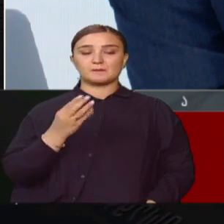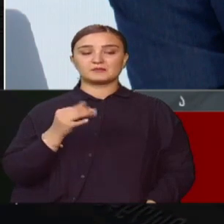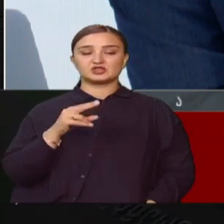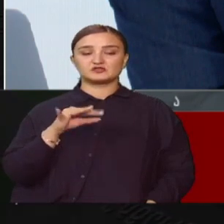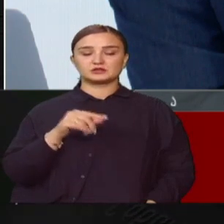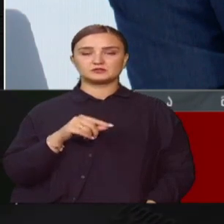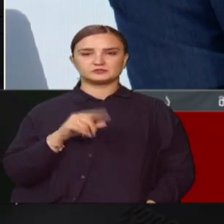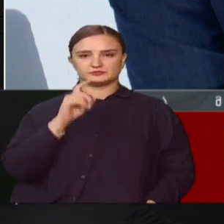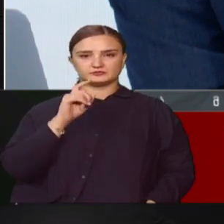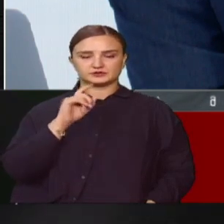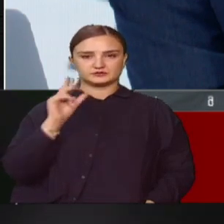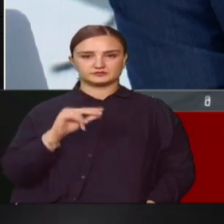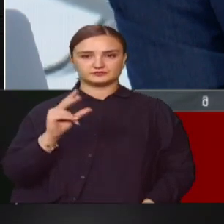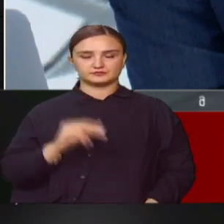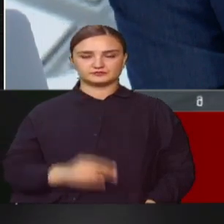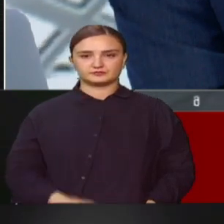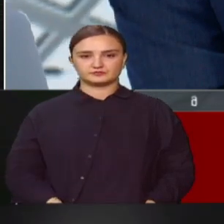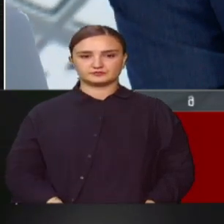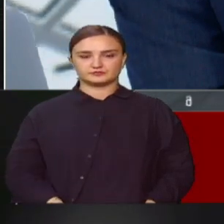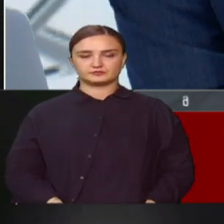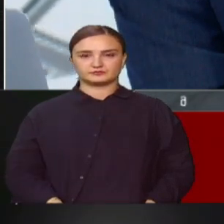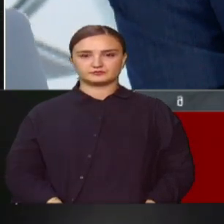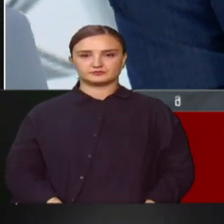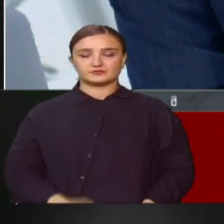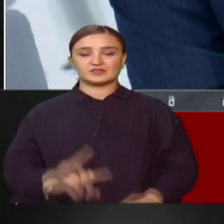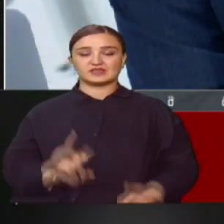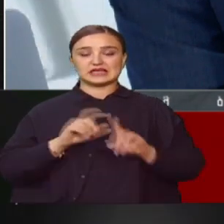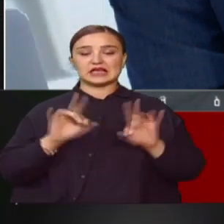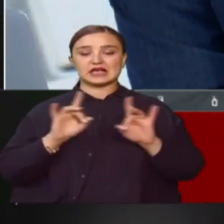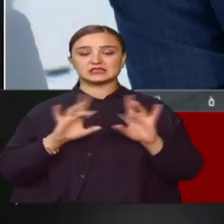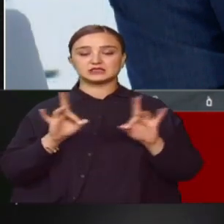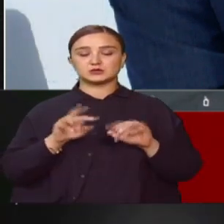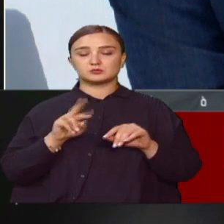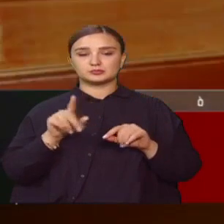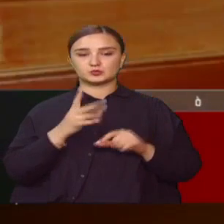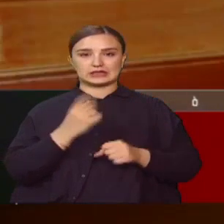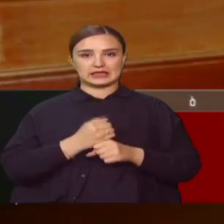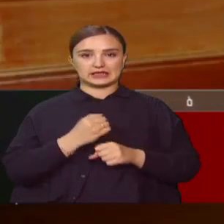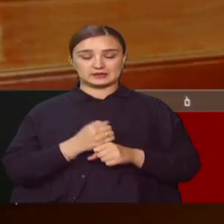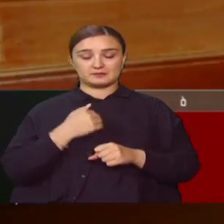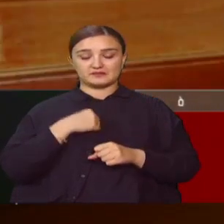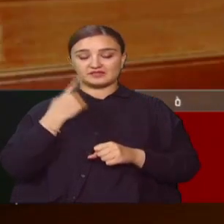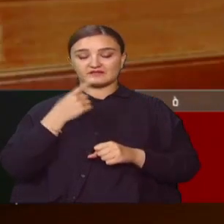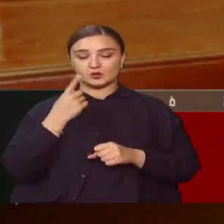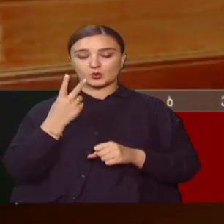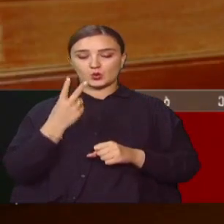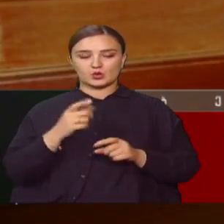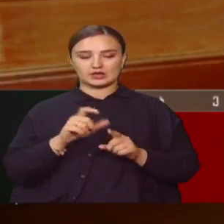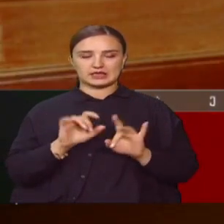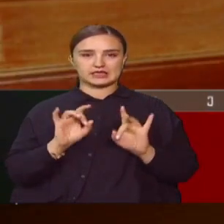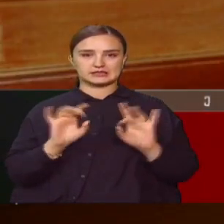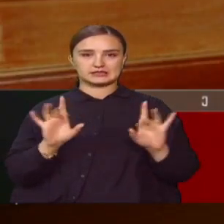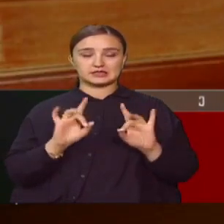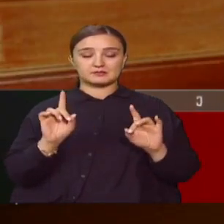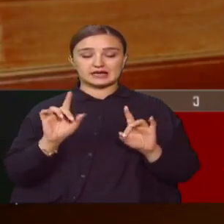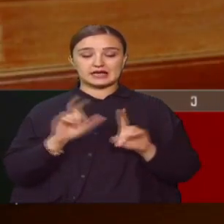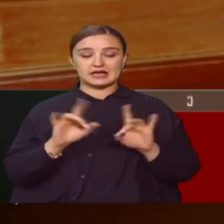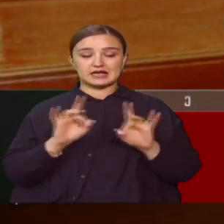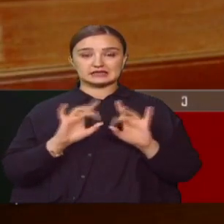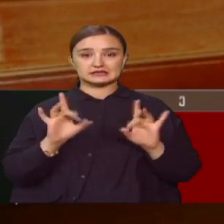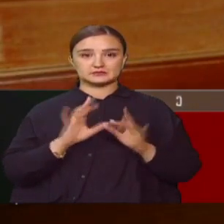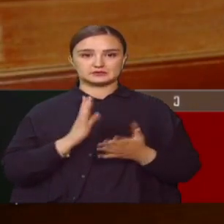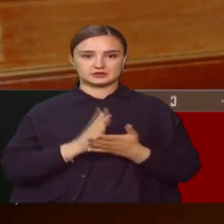მიღების პროცესი. Nachet ra განცხადებები შეიძლება გაეკეთებინა. Მე ვთქვი ის ორი განცხადება, რა